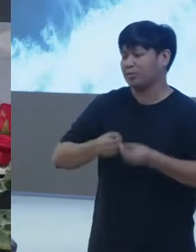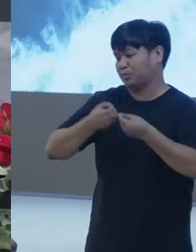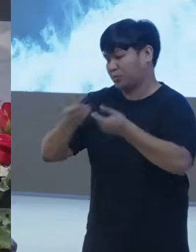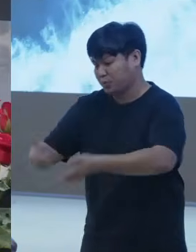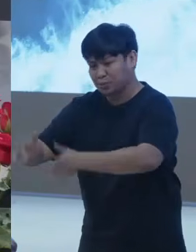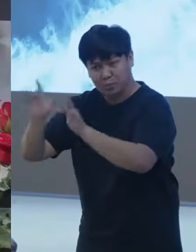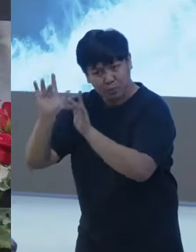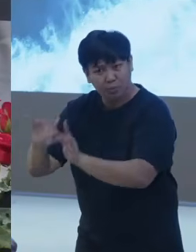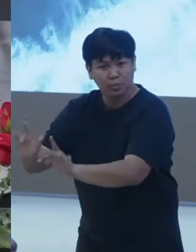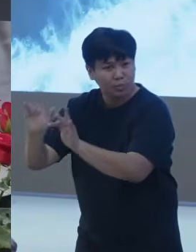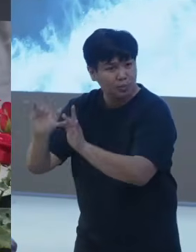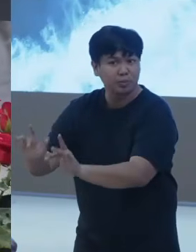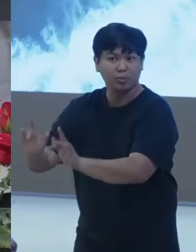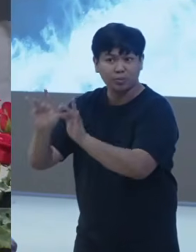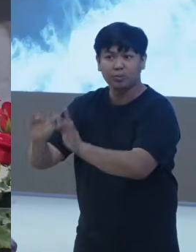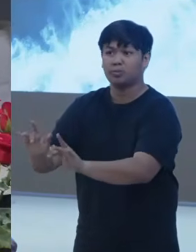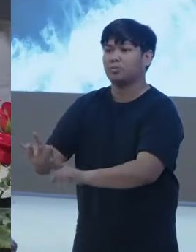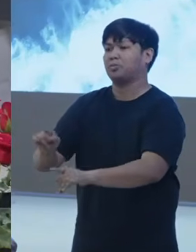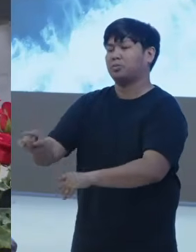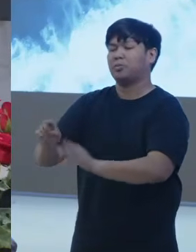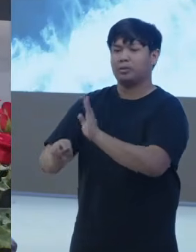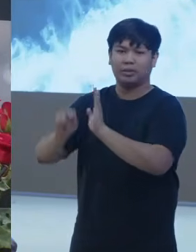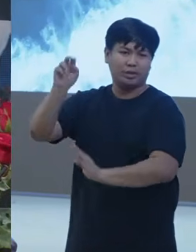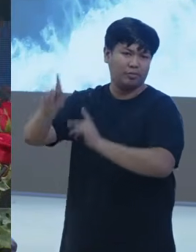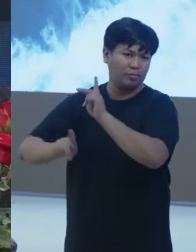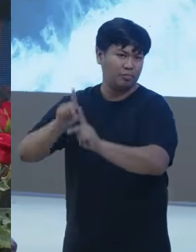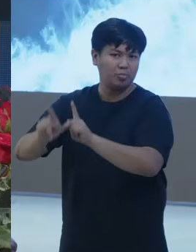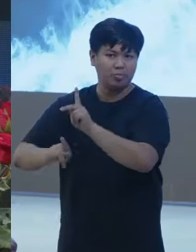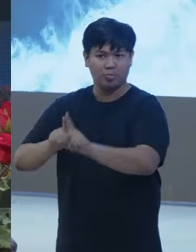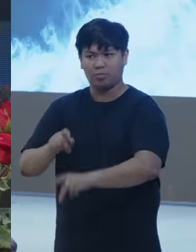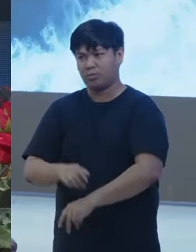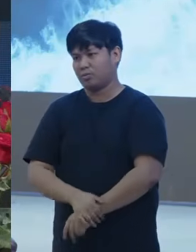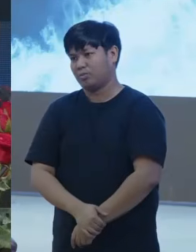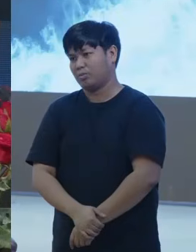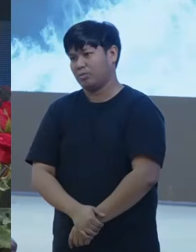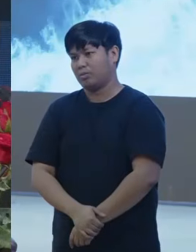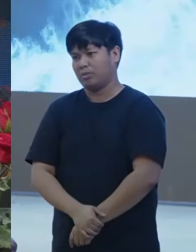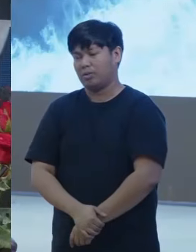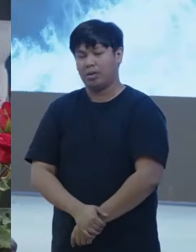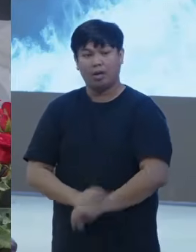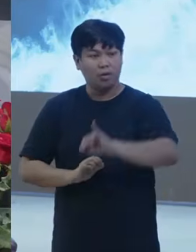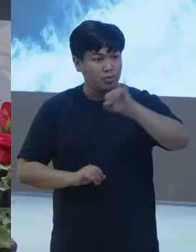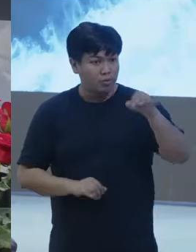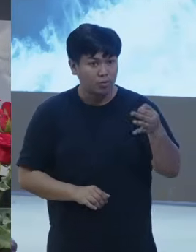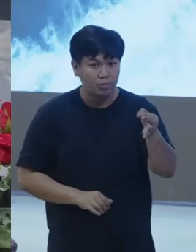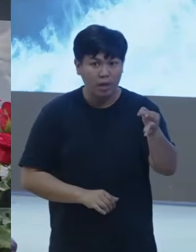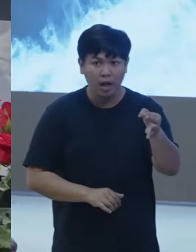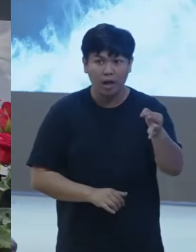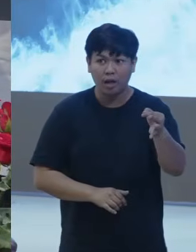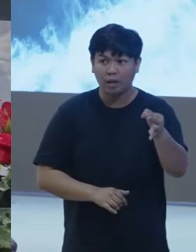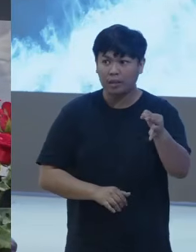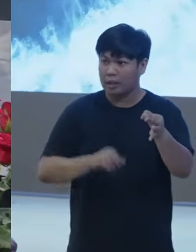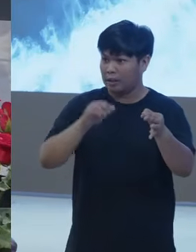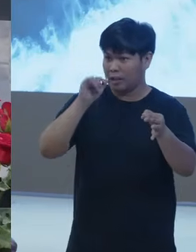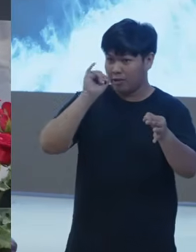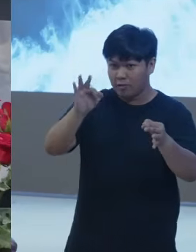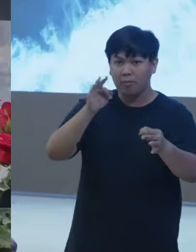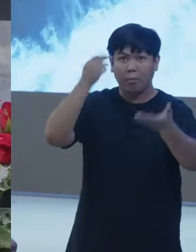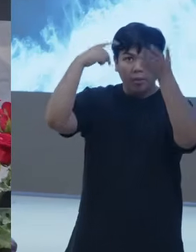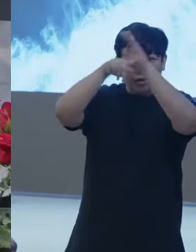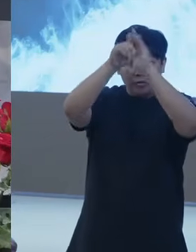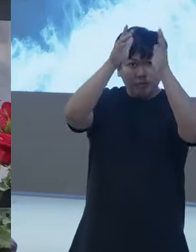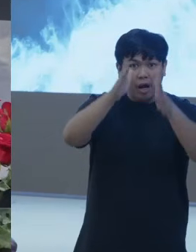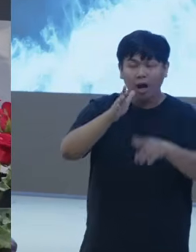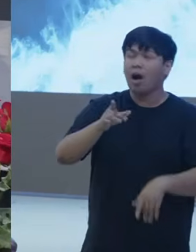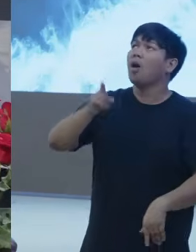Imbis na ikatuwa niya ang kanilang pagsisisi, ito ay kanyang ikinagalit. And